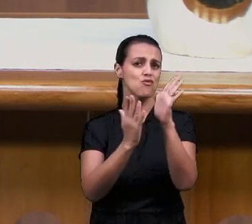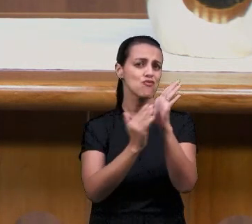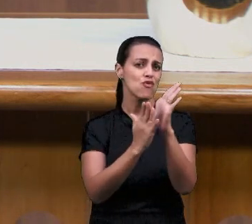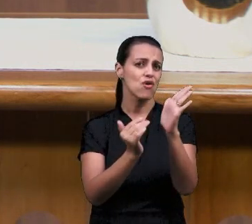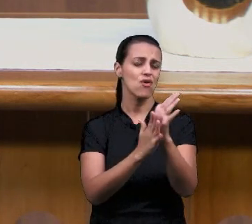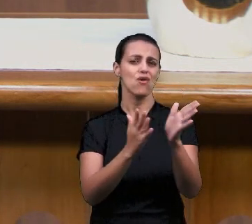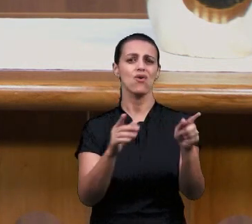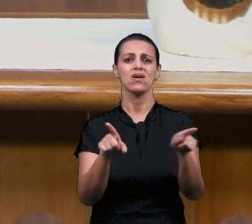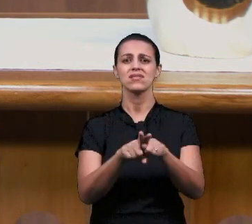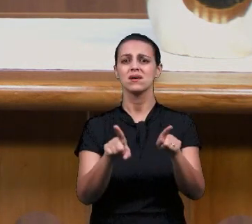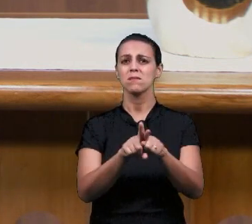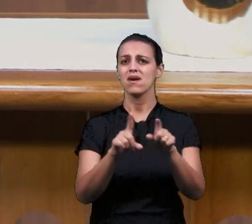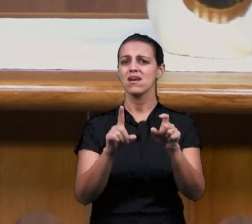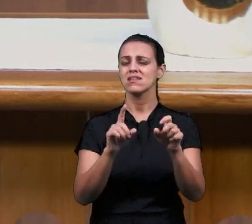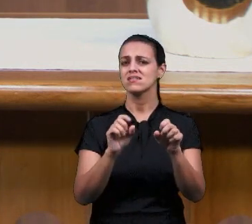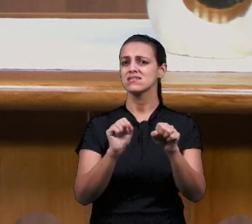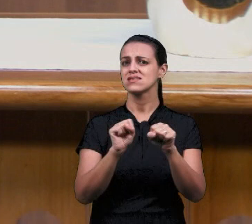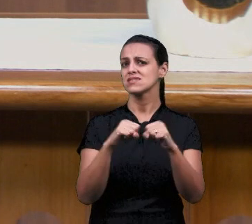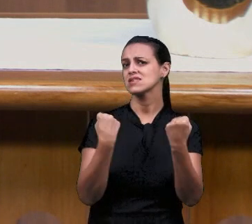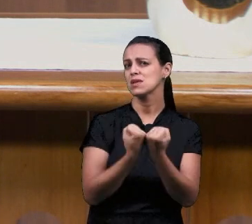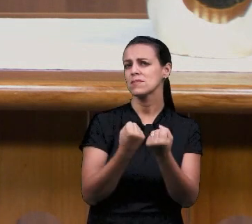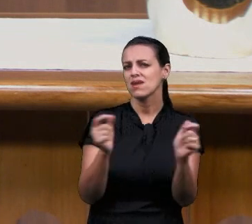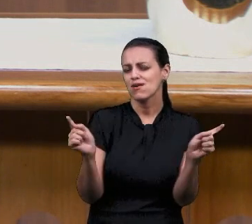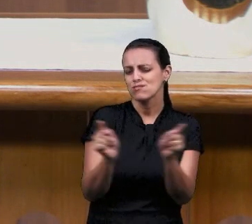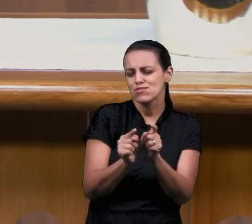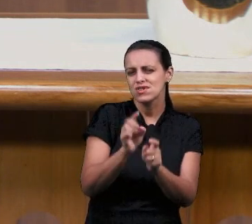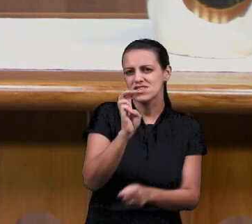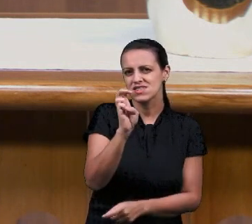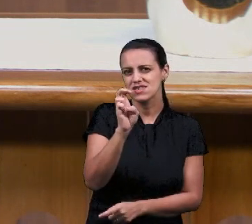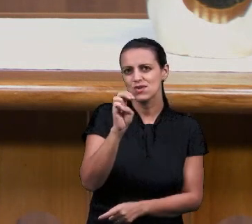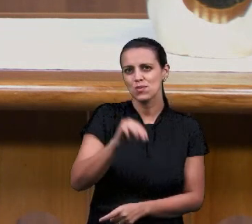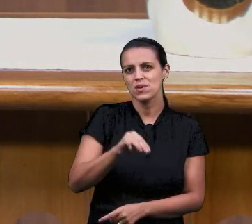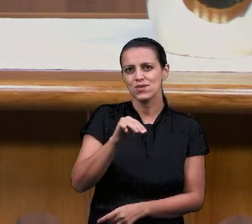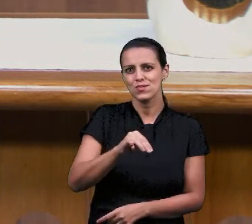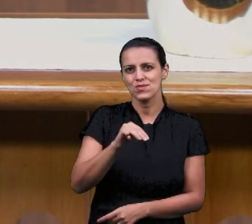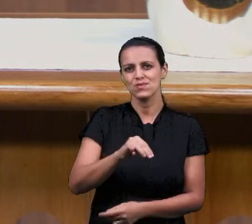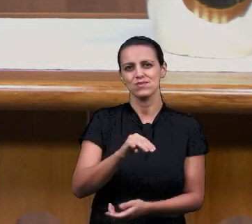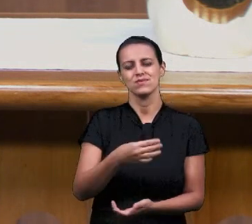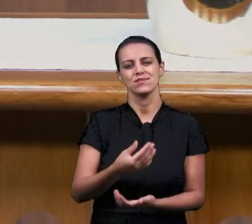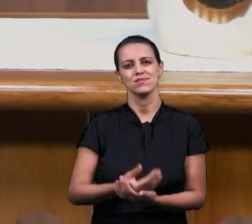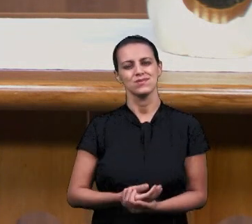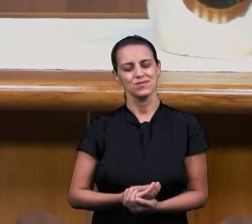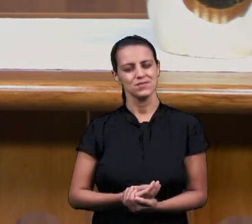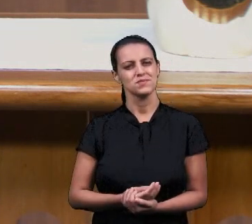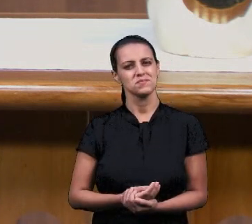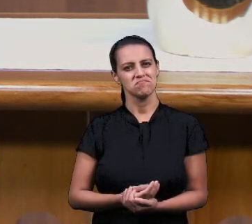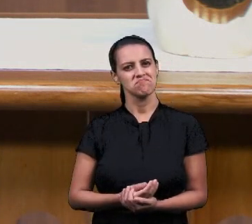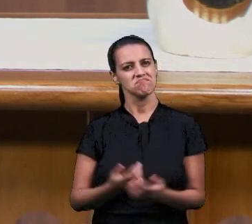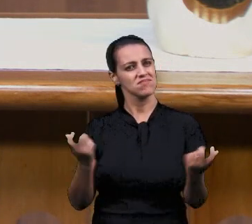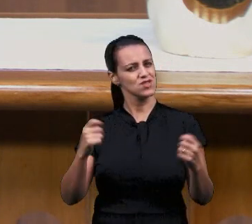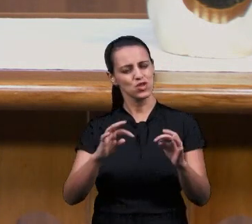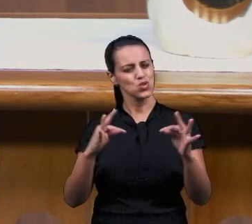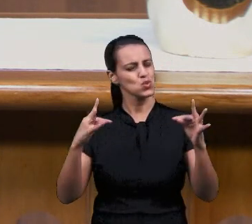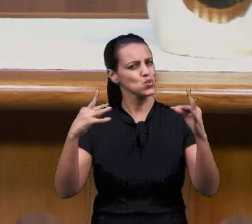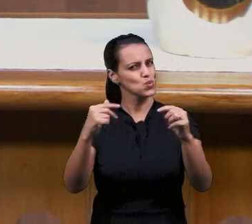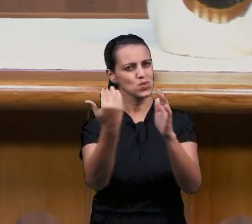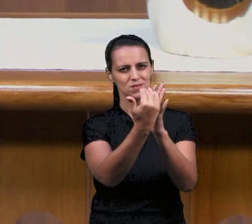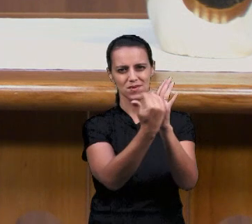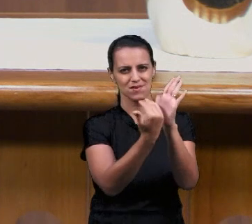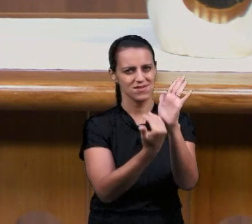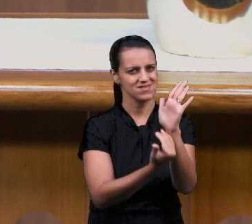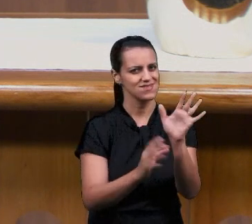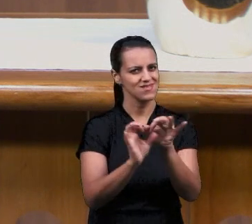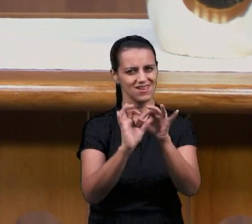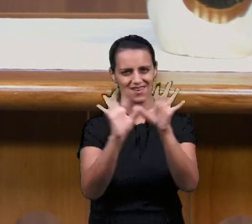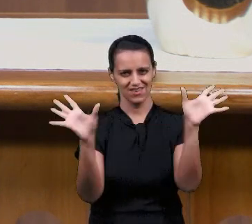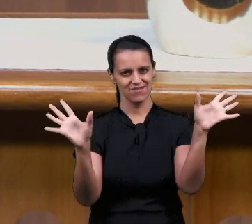les mini-séminaires de 5 minutes, les mini-séminaires internationaux de 5 minutes et avoir accès à toute notre programmation. Ainsi, mes frères et